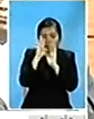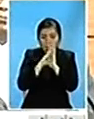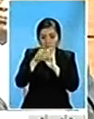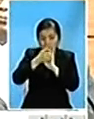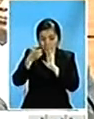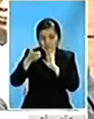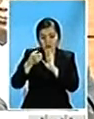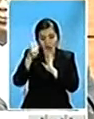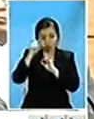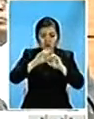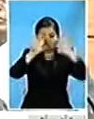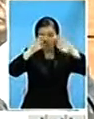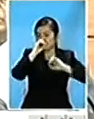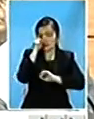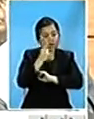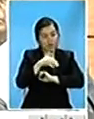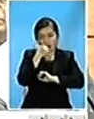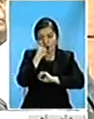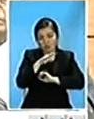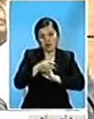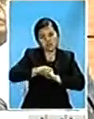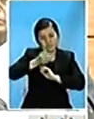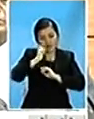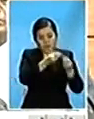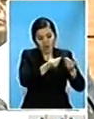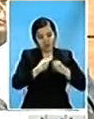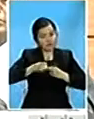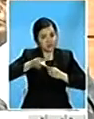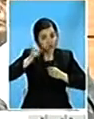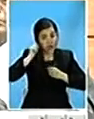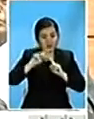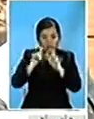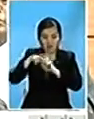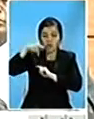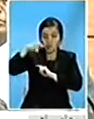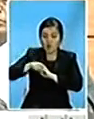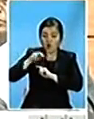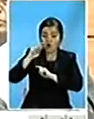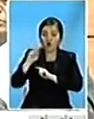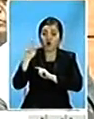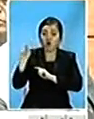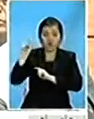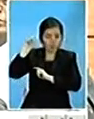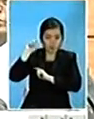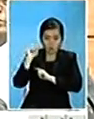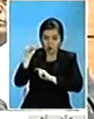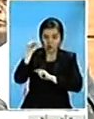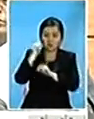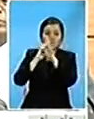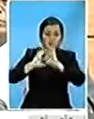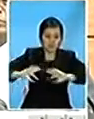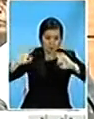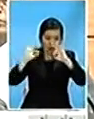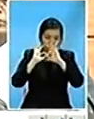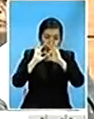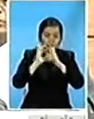ได้รัฐบาลบอกไม่ได้เพราะงบประมาณนี้อาจจะช้านะครับส่วนการออกพ.ร.ก.นั้นมีความจำเป็นเพราะต้องใช้เงินทันทีผมอยาก